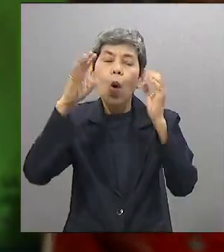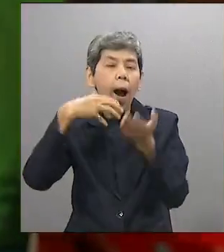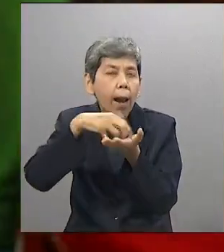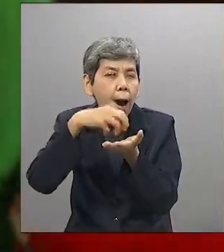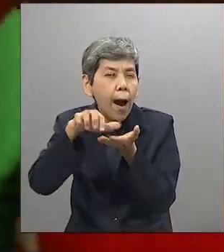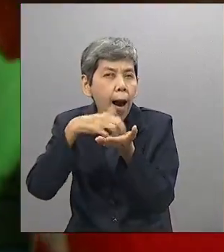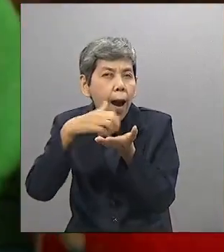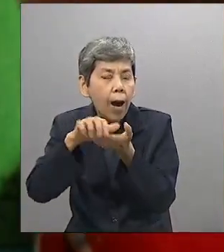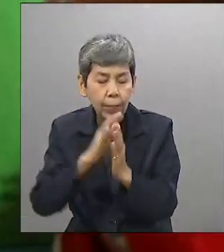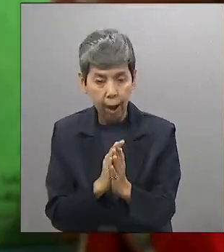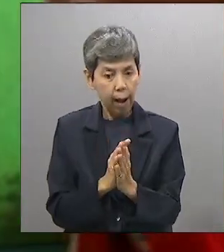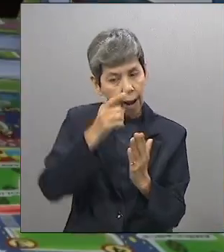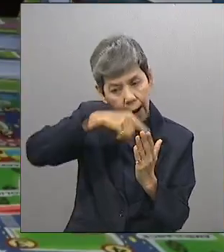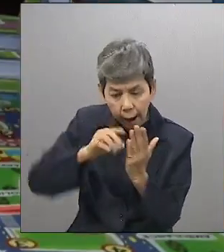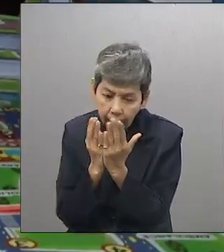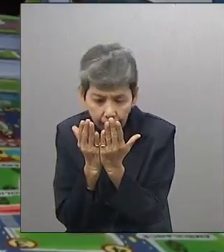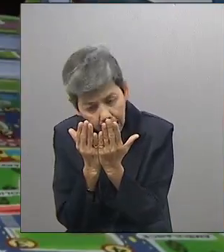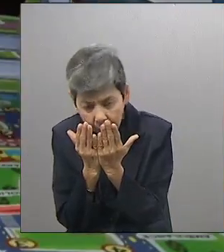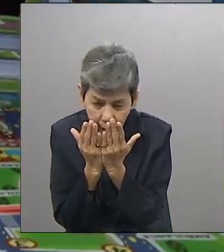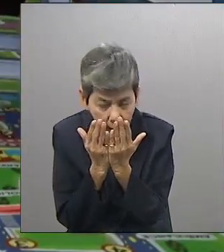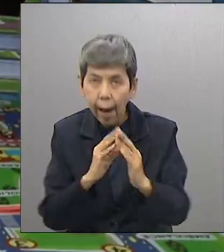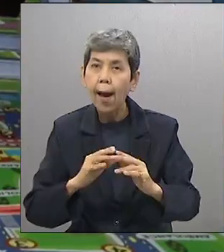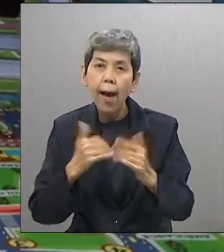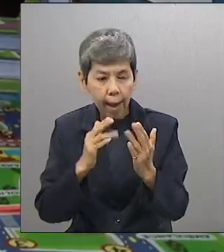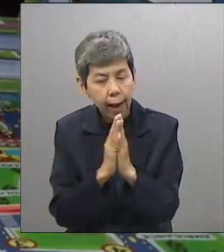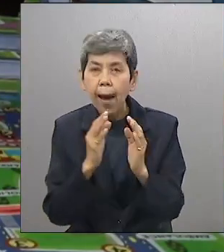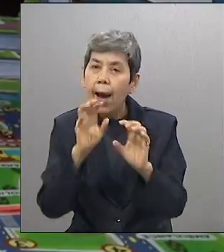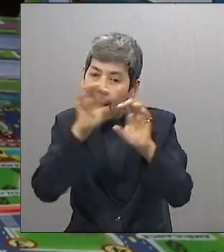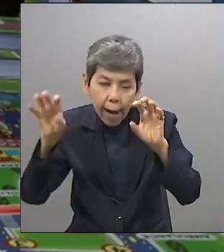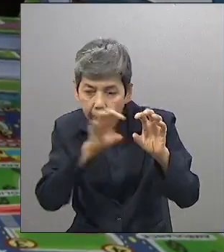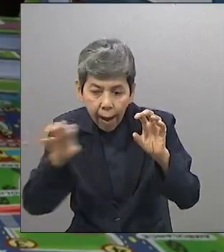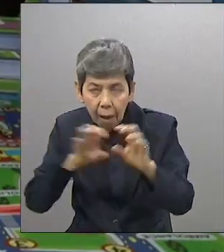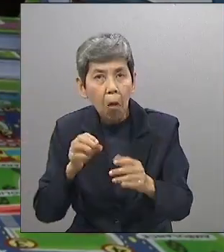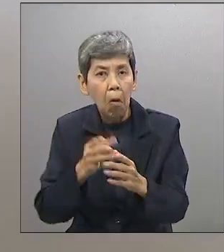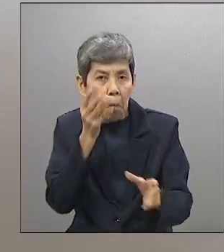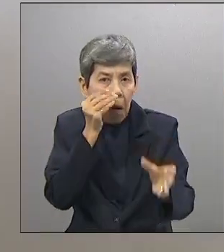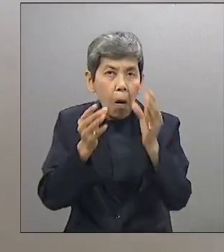ayoดีแลว Santo Real้ Gund